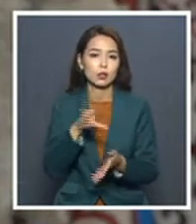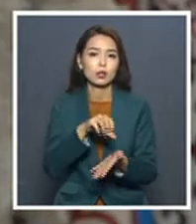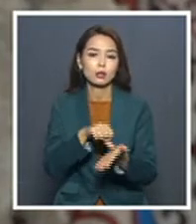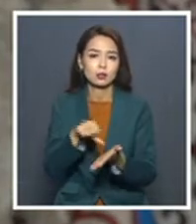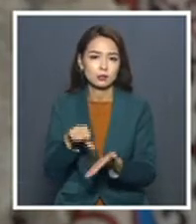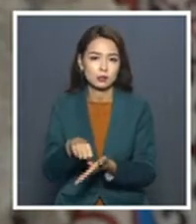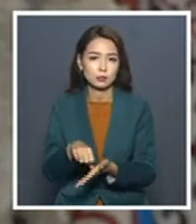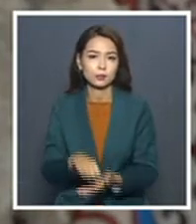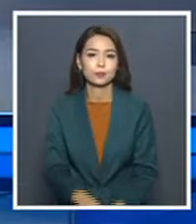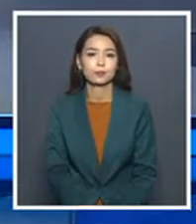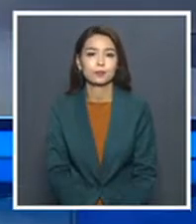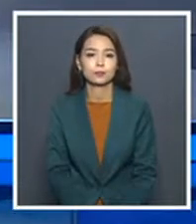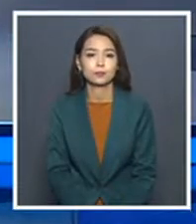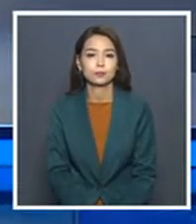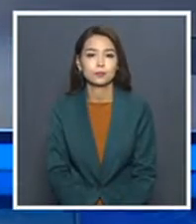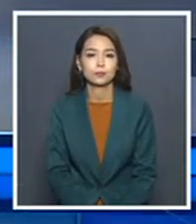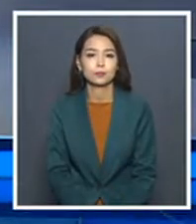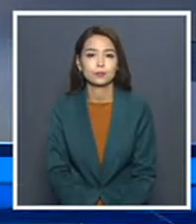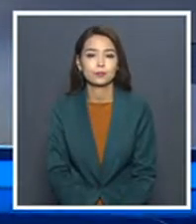насихаттау.